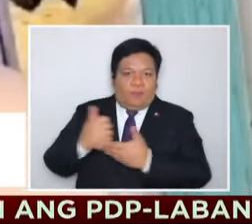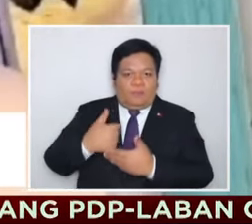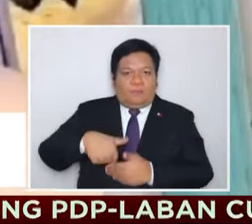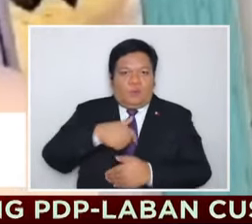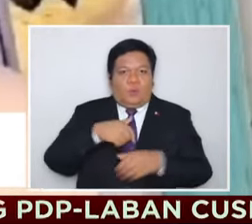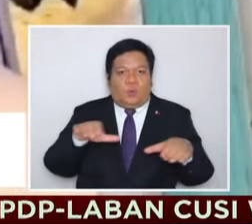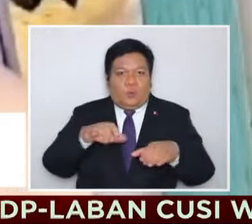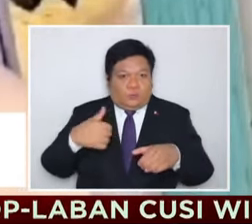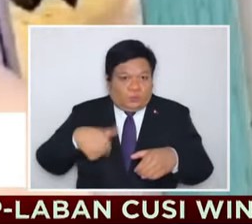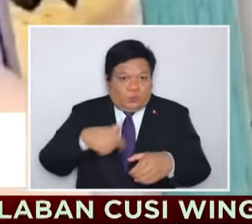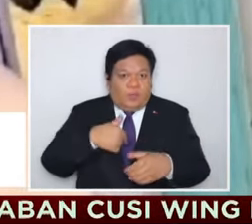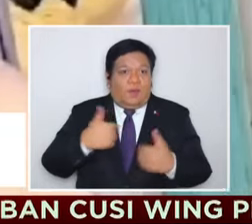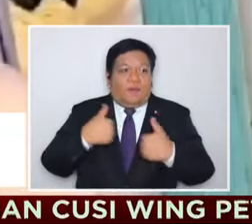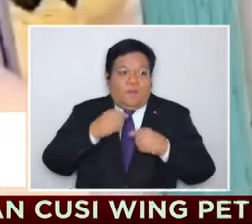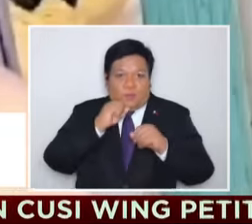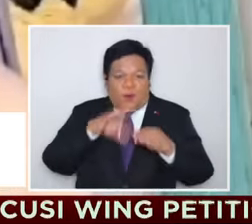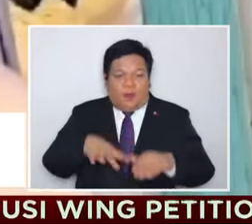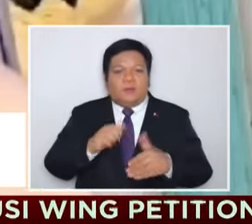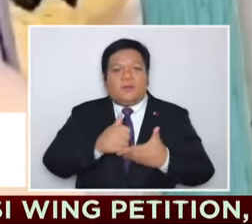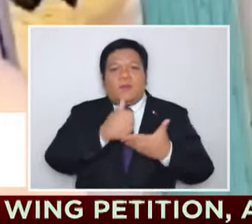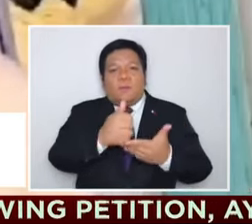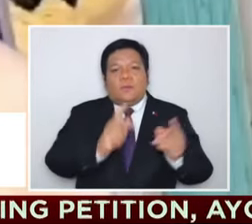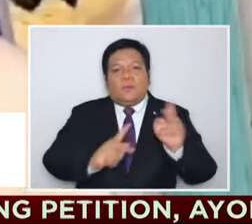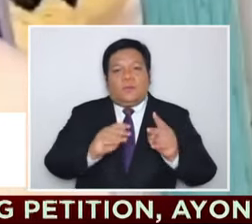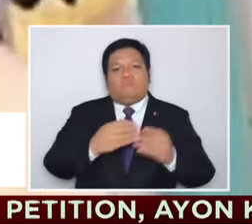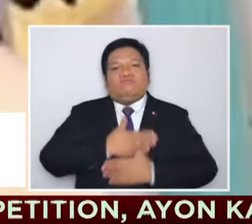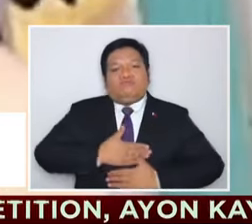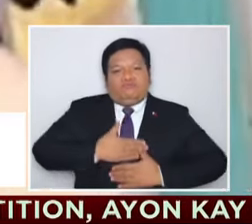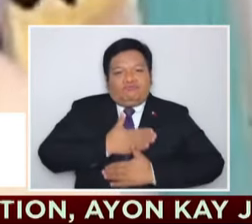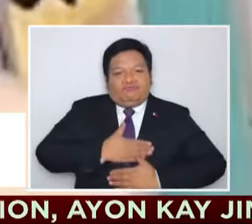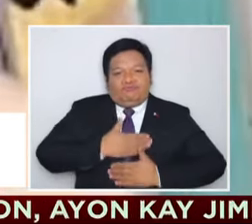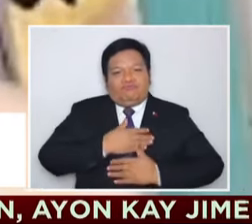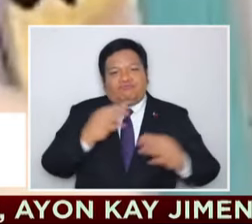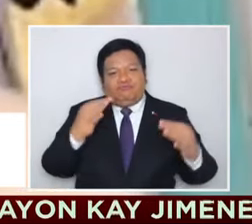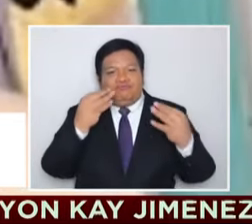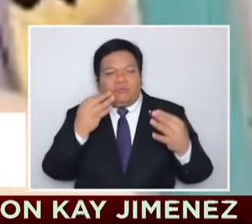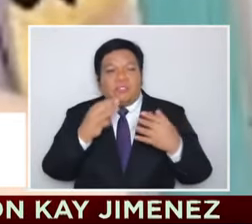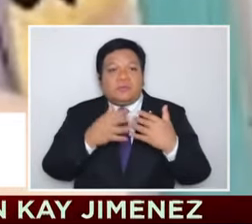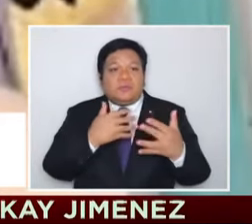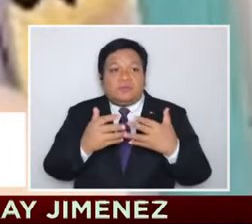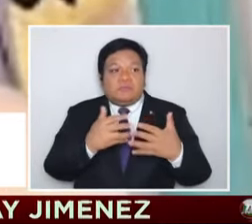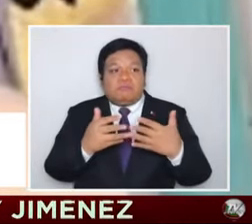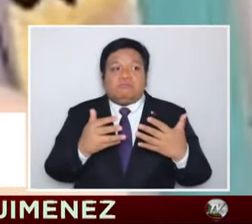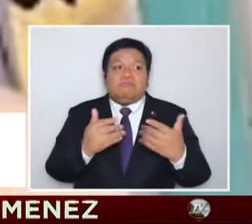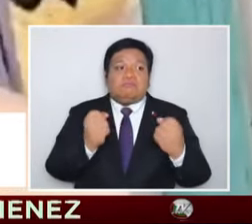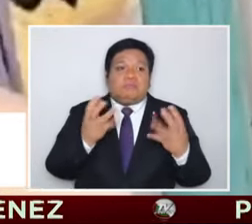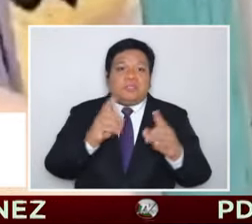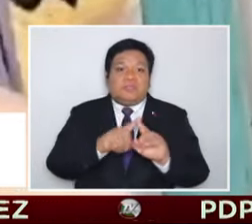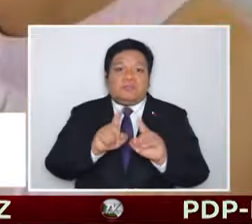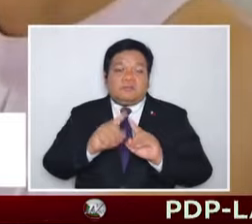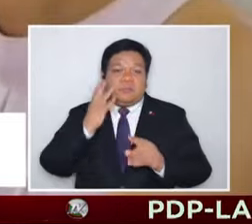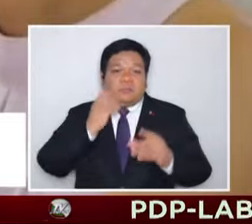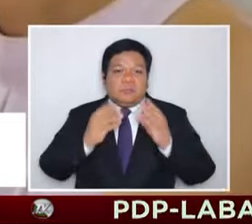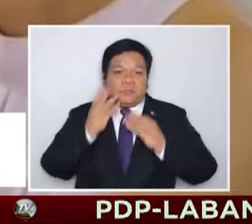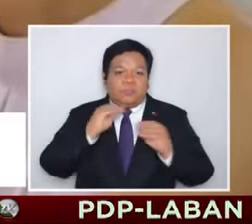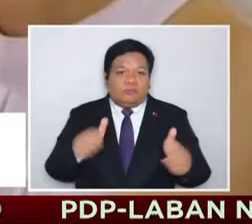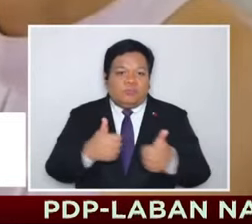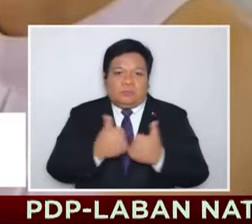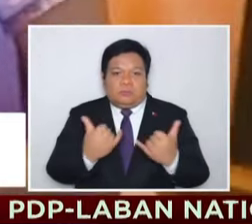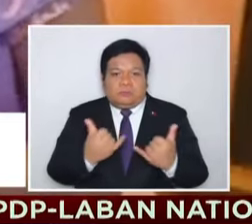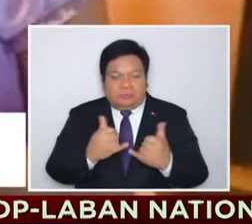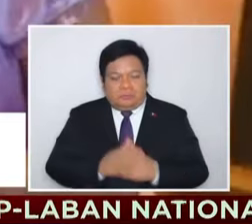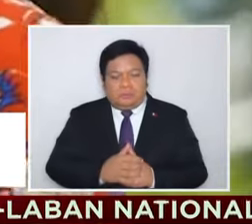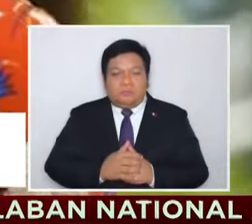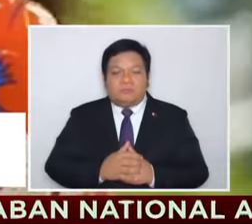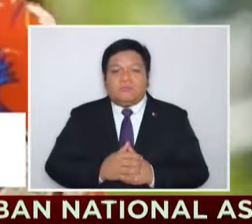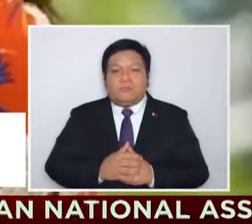tumulong naman sa mga tao to entertain people kahit na ang dami natin pinagdadaanan ngayon. Papanood